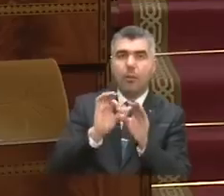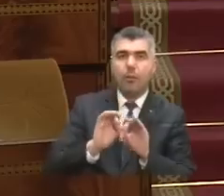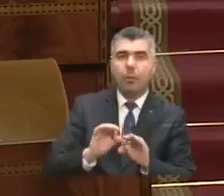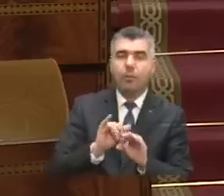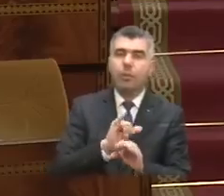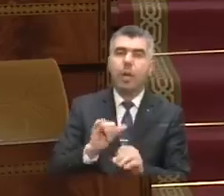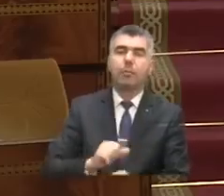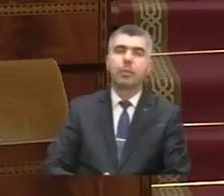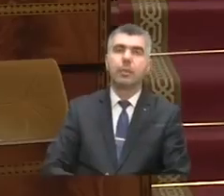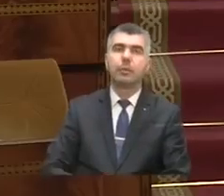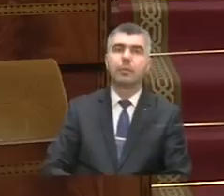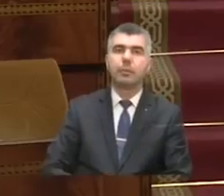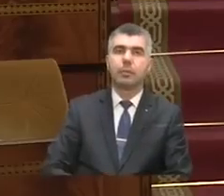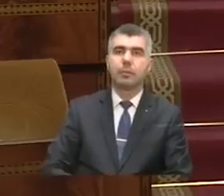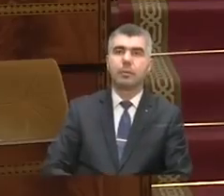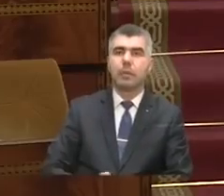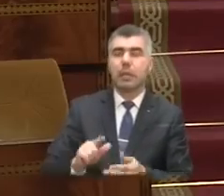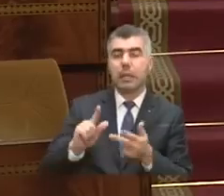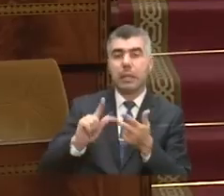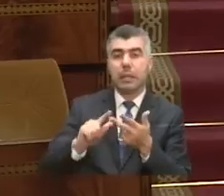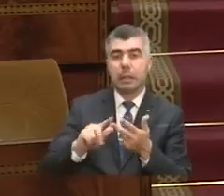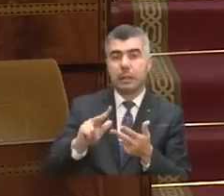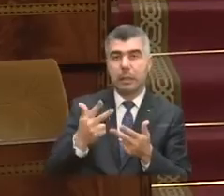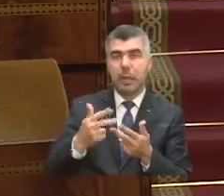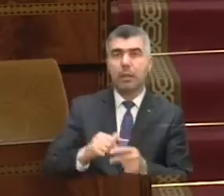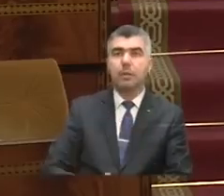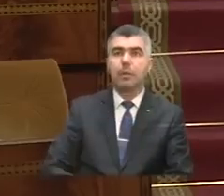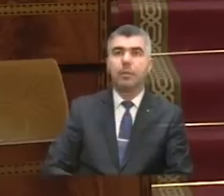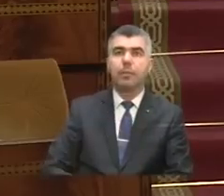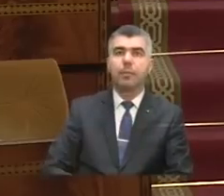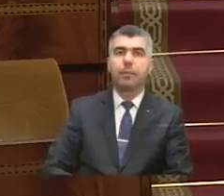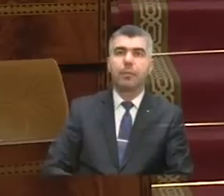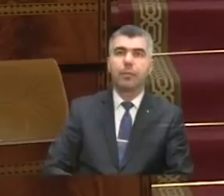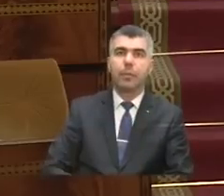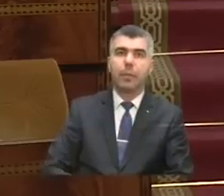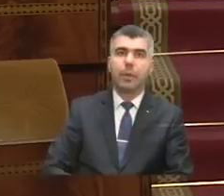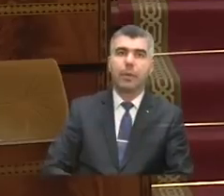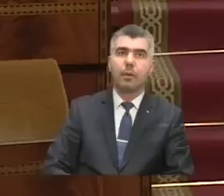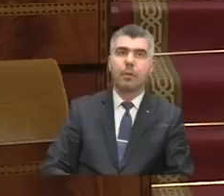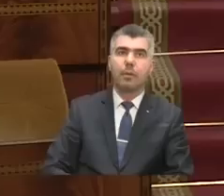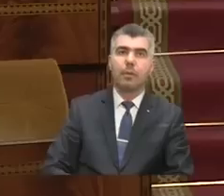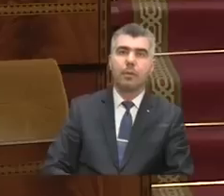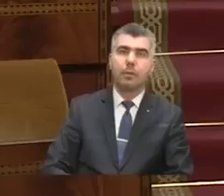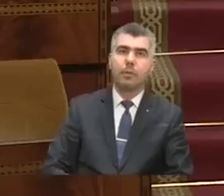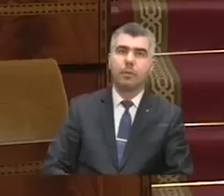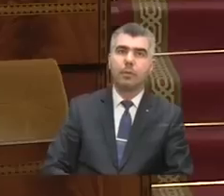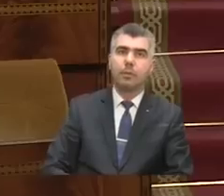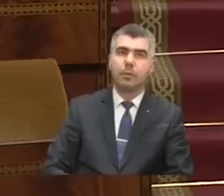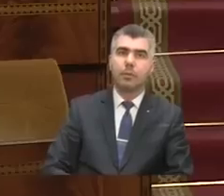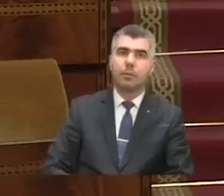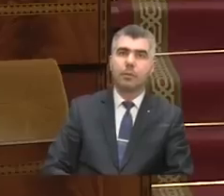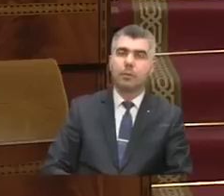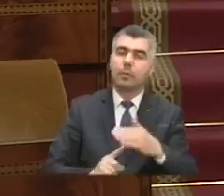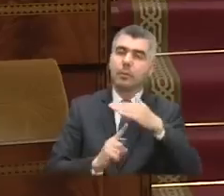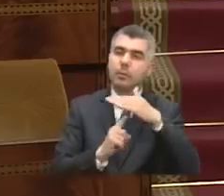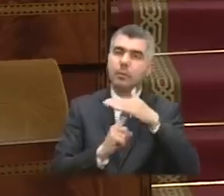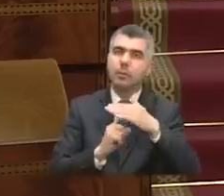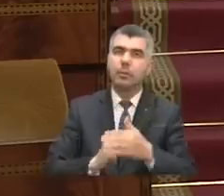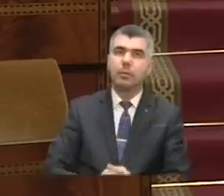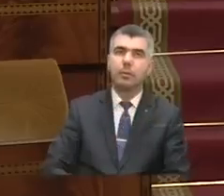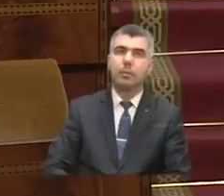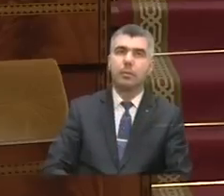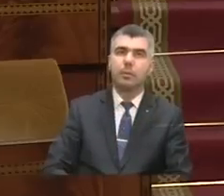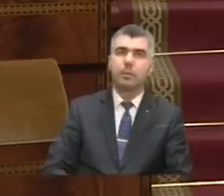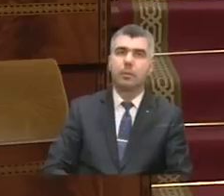المشكل. مسألة ثالثة وهذا رجاء دابا دي مداخلة ولا نقطة نظام؟ دابا حنا غير كنتكلموا،